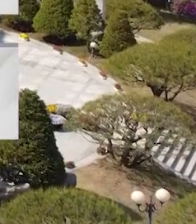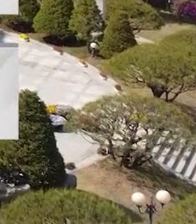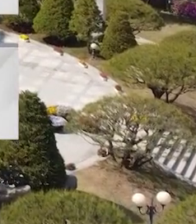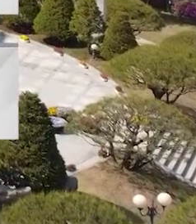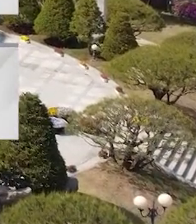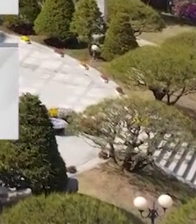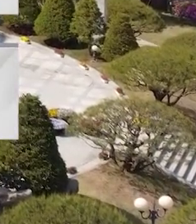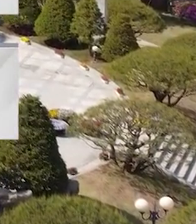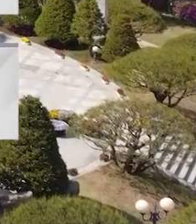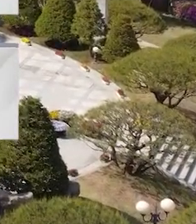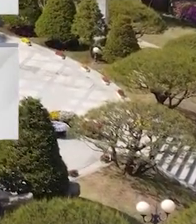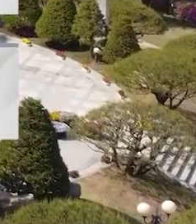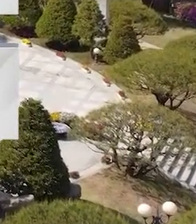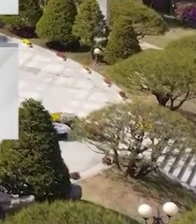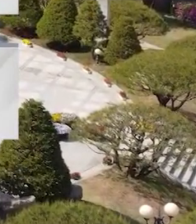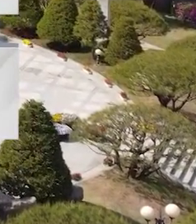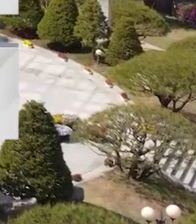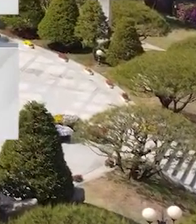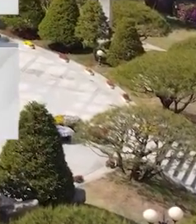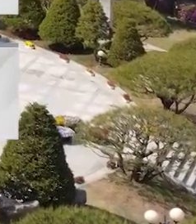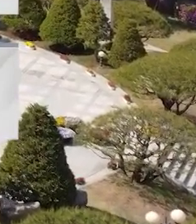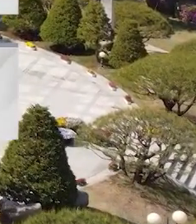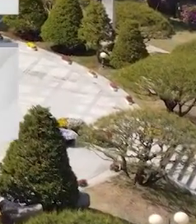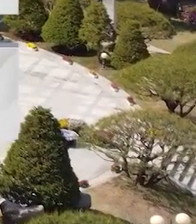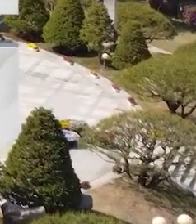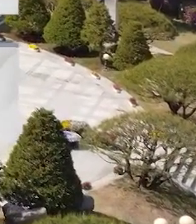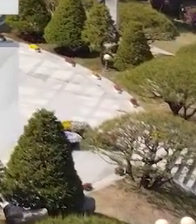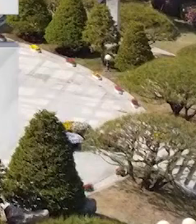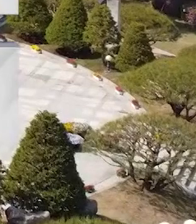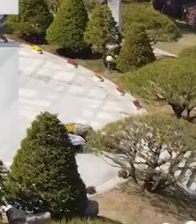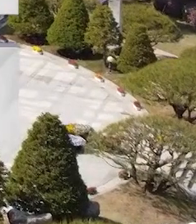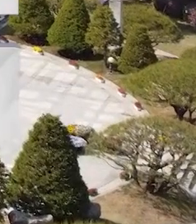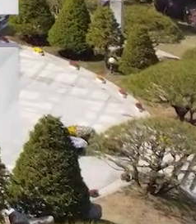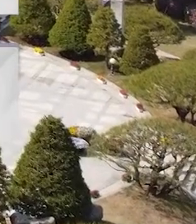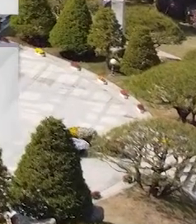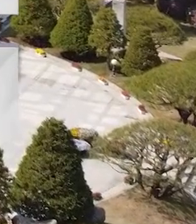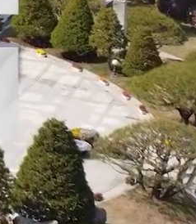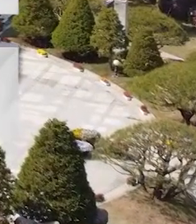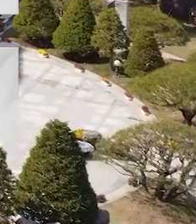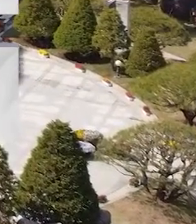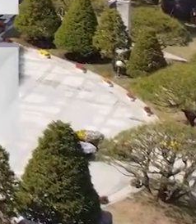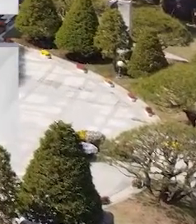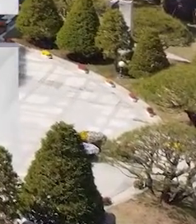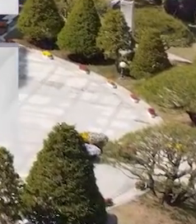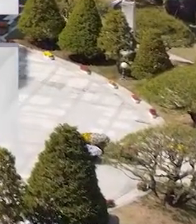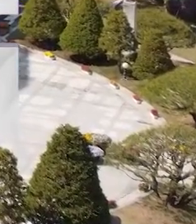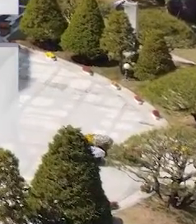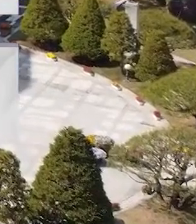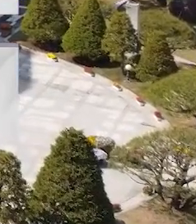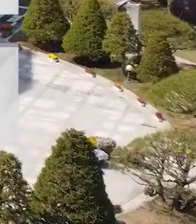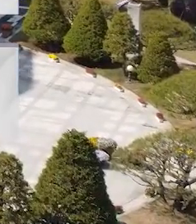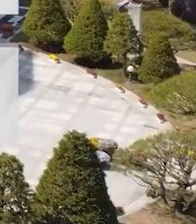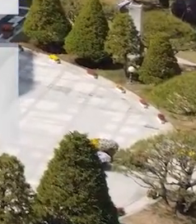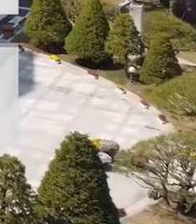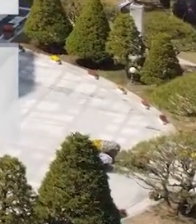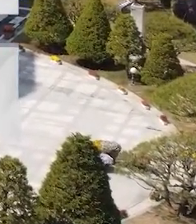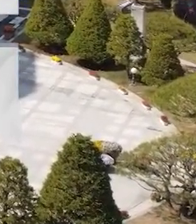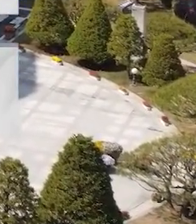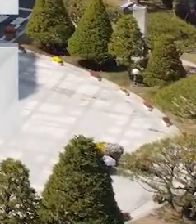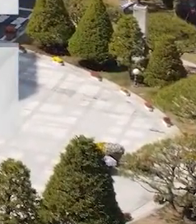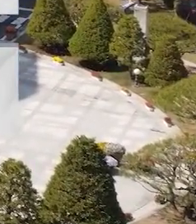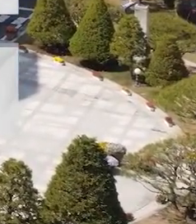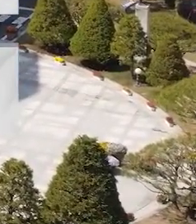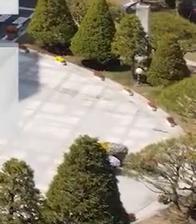6월 1일에 모두 근무하는 근로자는 고용주에게 투표 시간을 청구할 수 있습니다. 고용주는 정당한 사유 없이 이를 보장하지